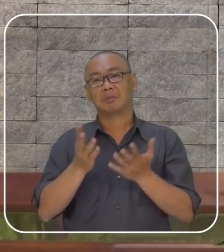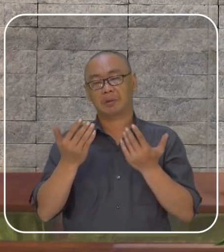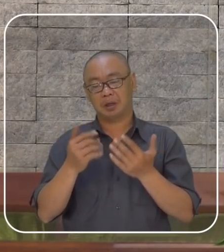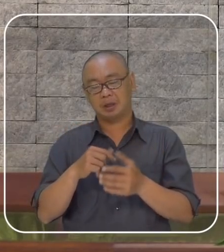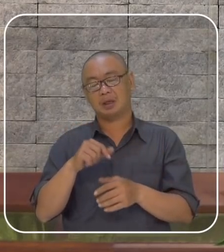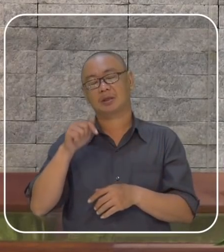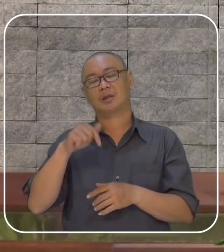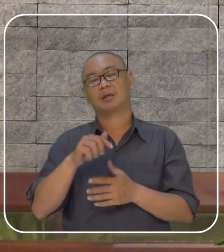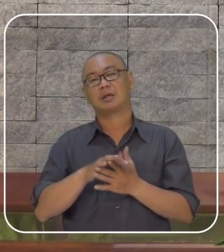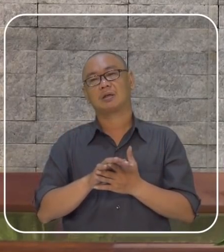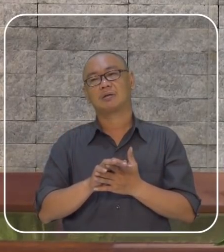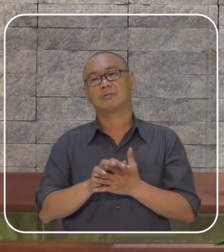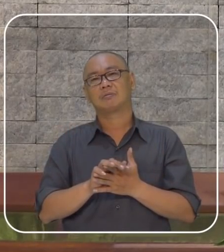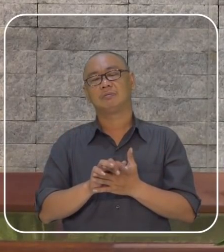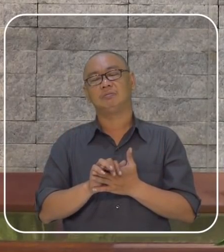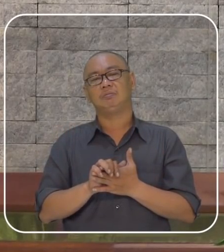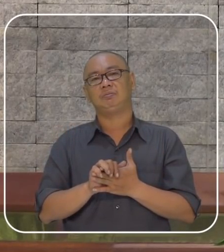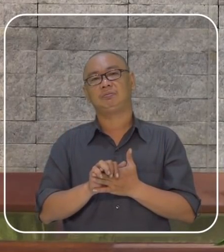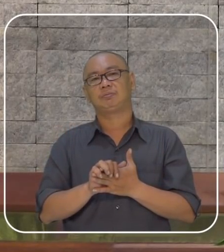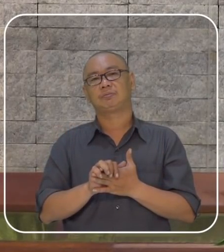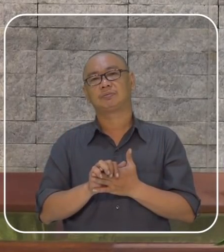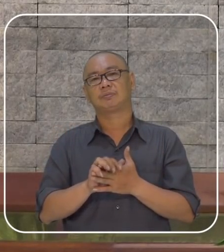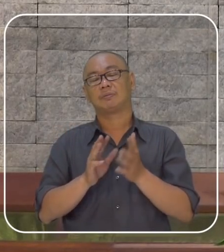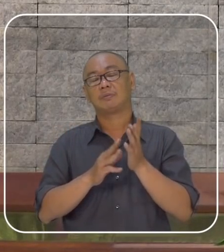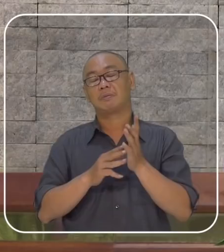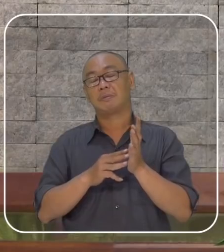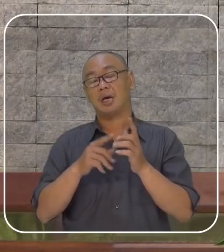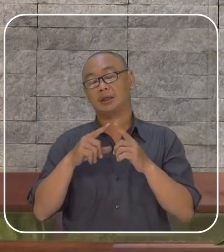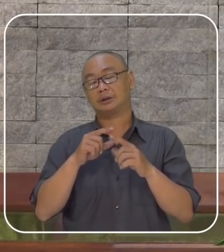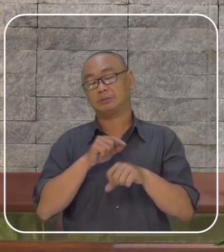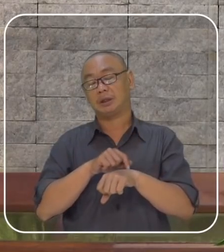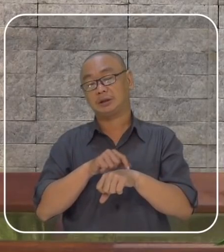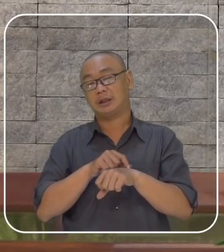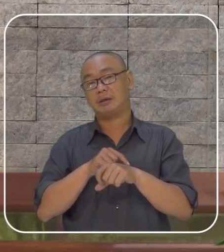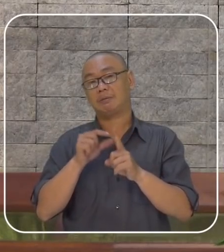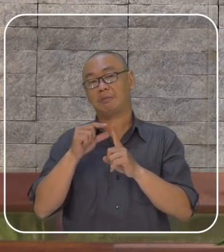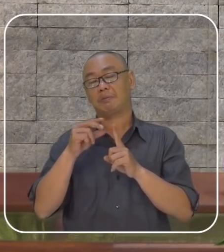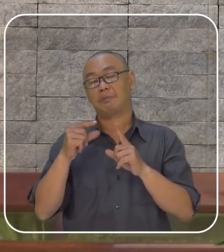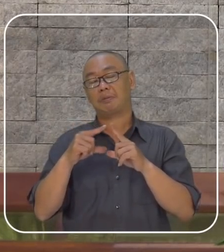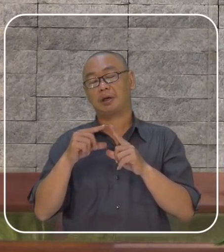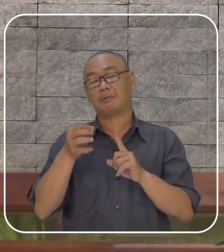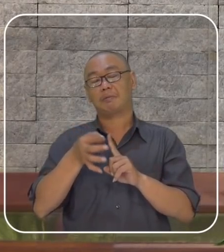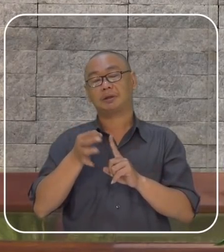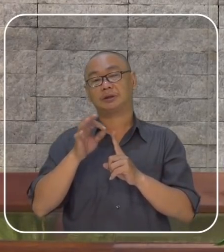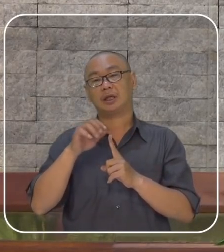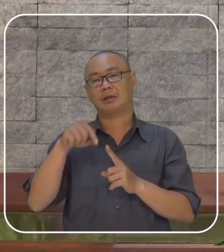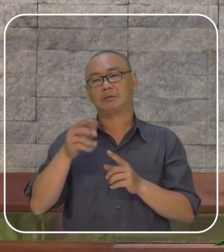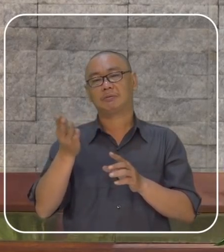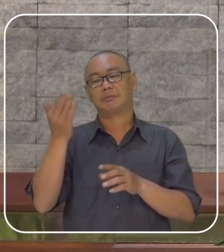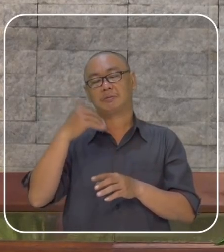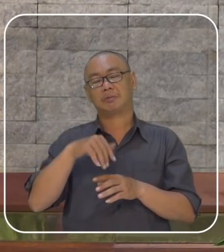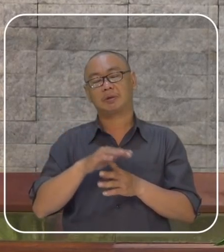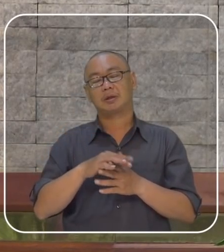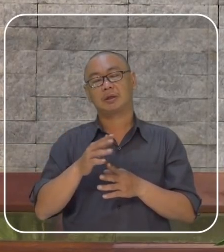sekarang, justru di masa Prapaskah ini kita diajak kembali untuk merenungkan